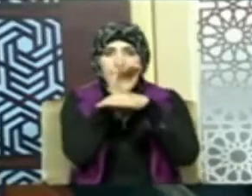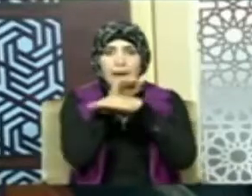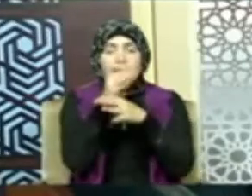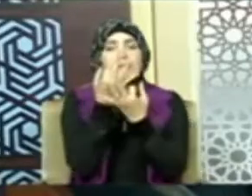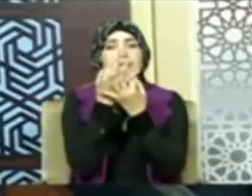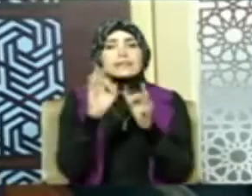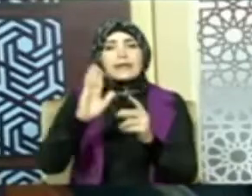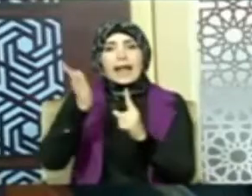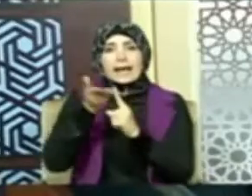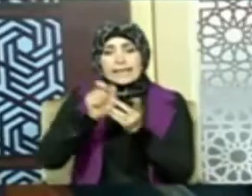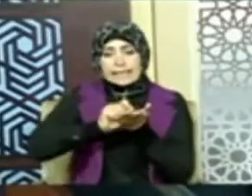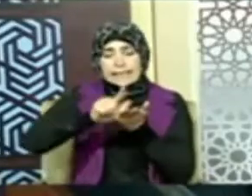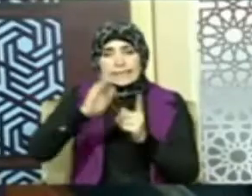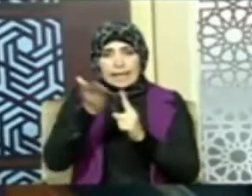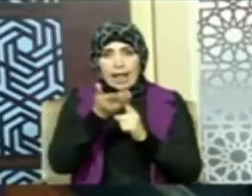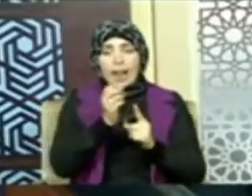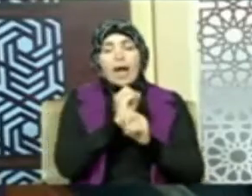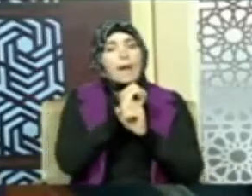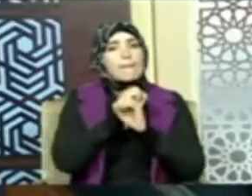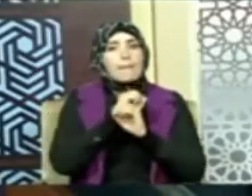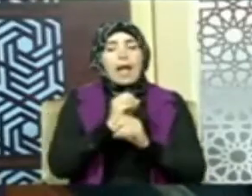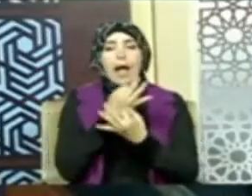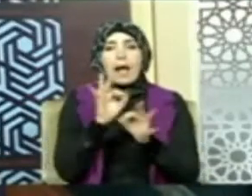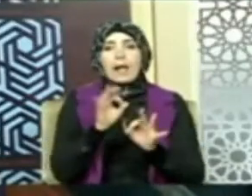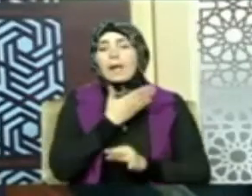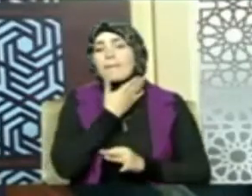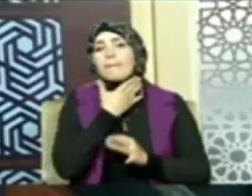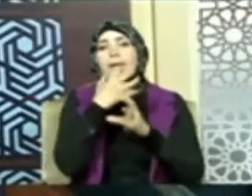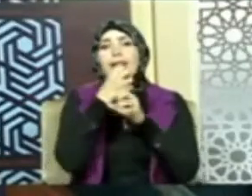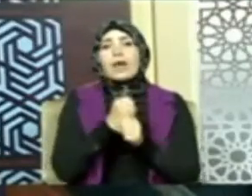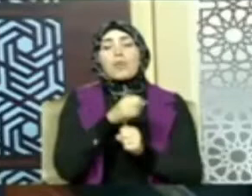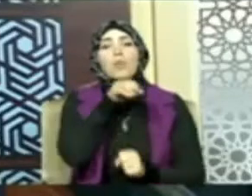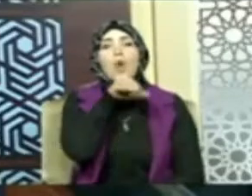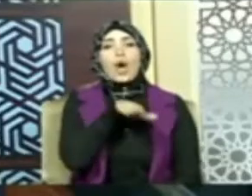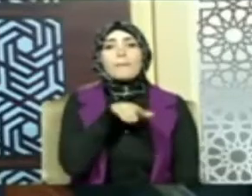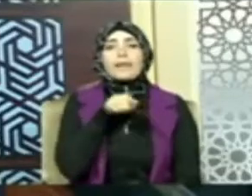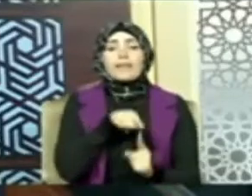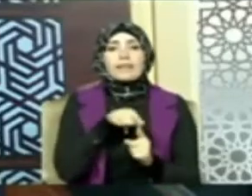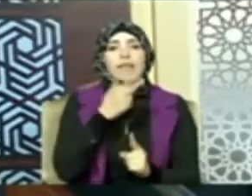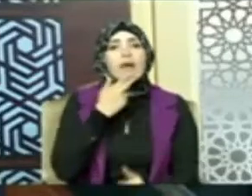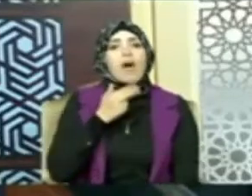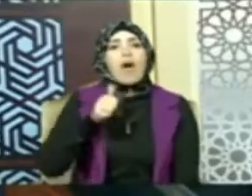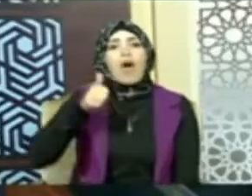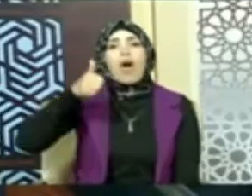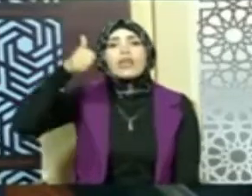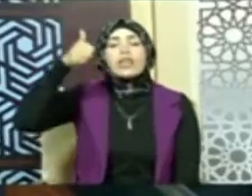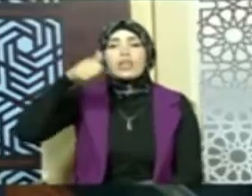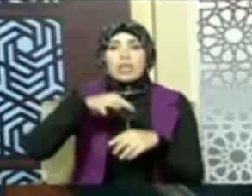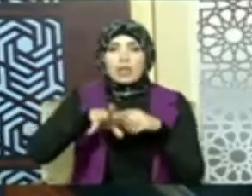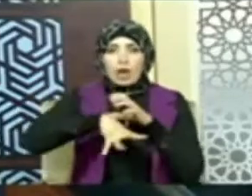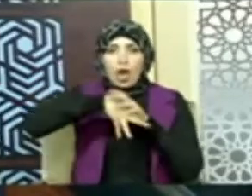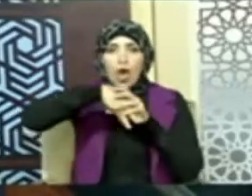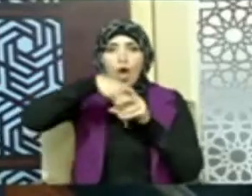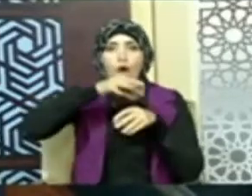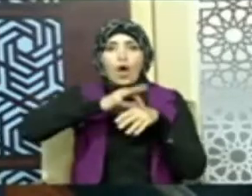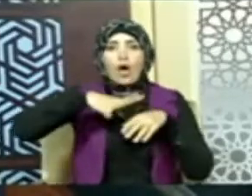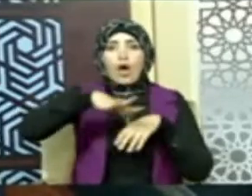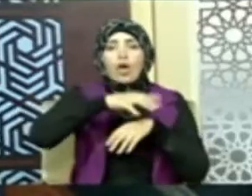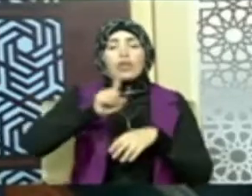الرسالة وأدى الأمانة. محمد خير خلق الله